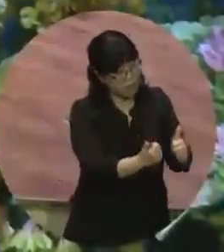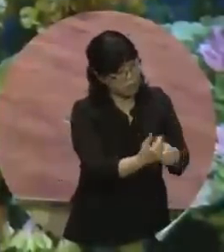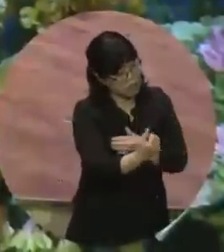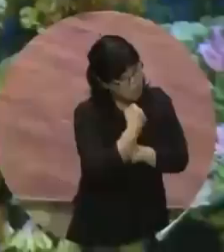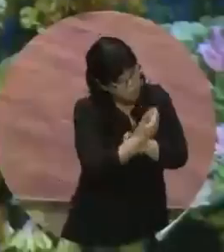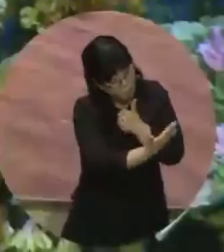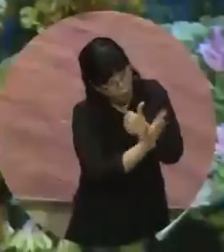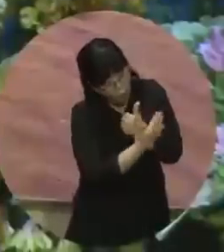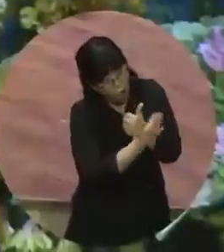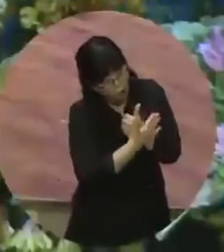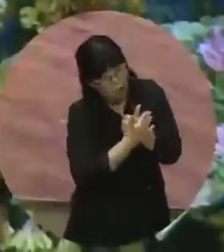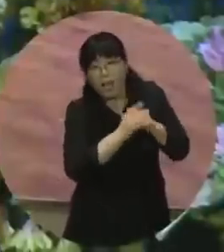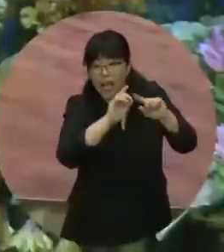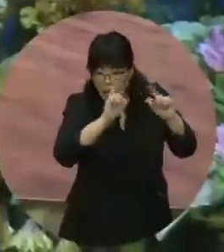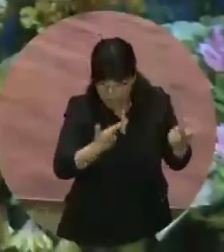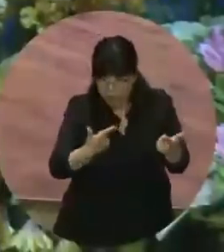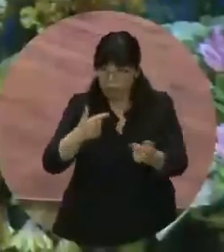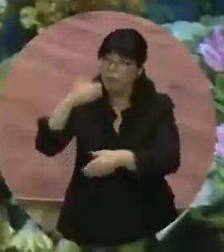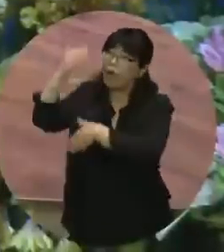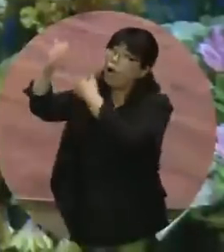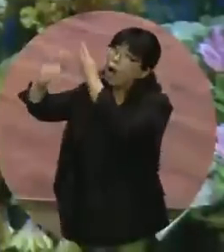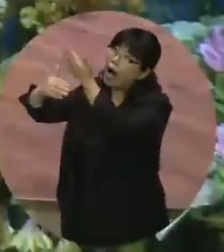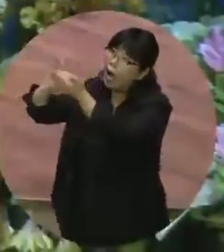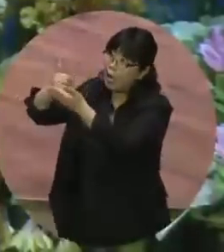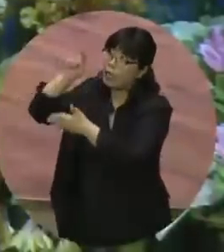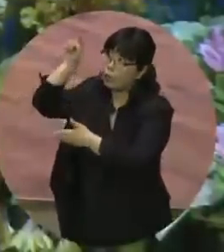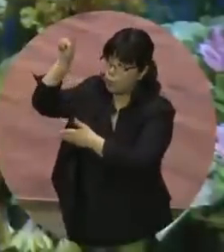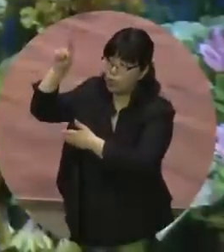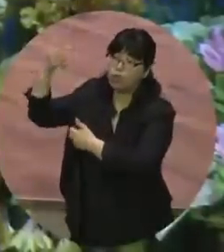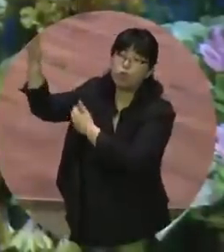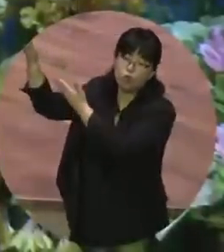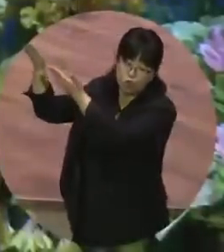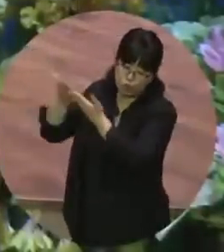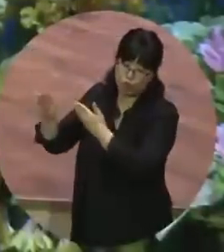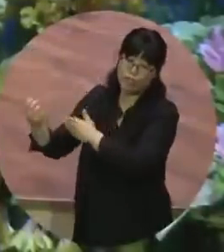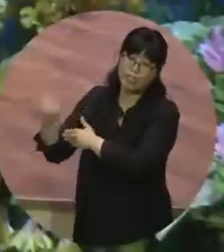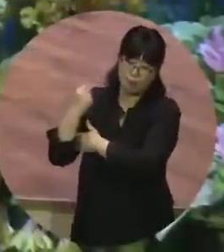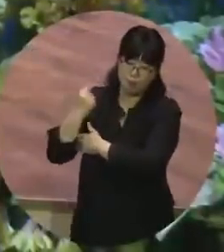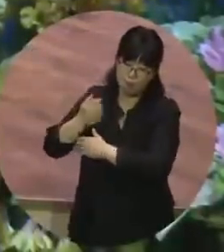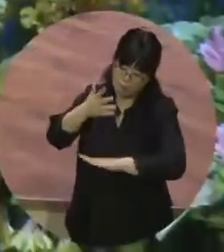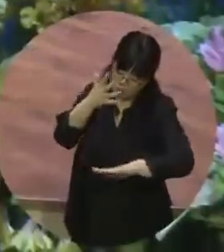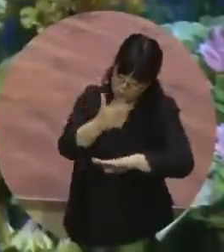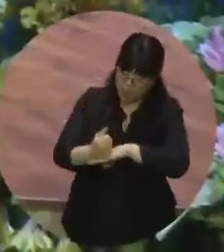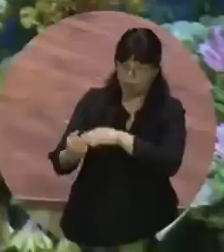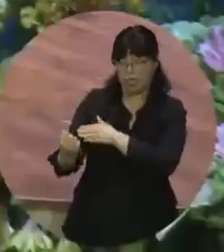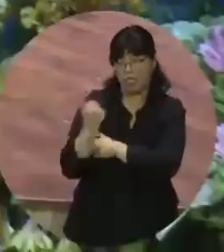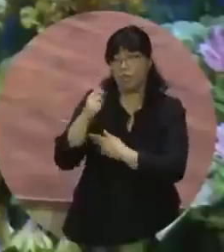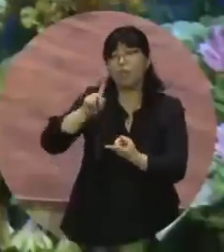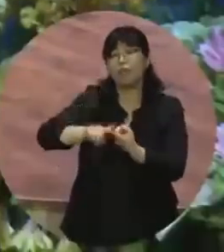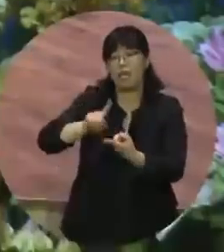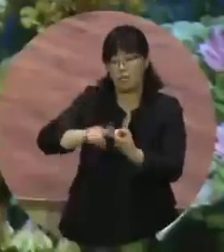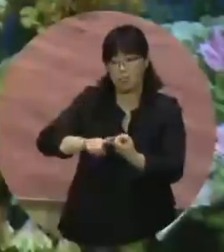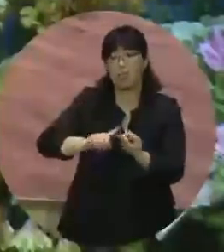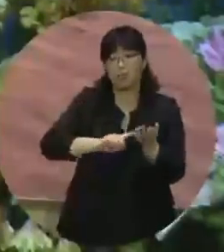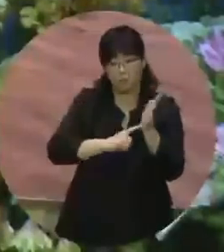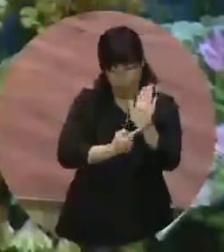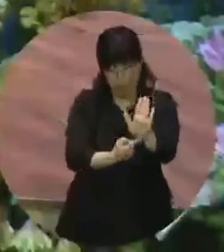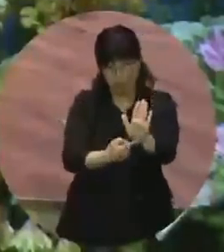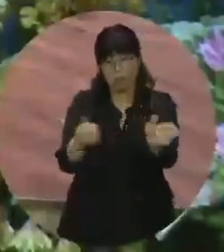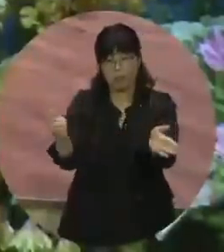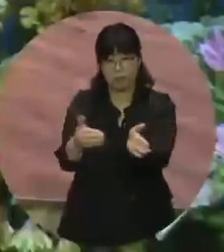된다. 마지막 힘이다. 그게 라스트. 그러니까 마지막 힘이다. 이건 라스트 미션. 감사